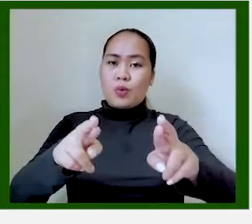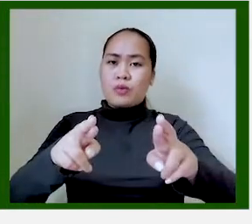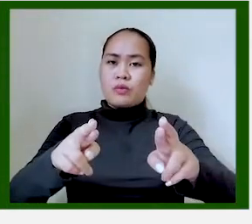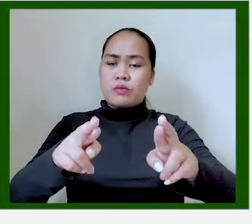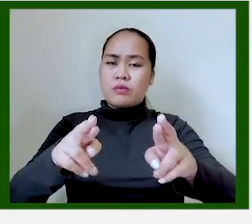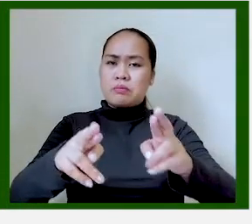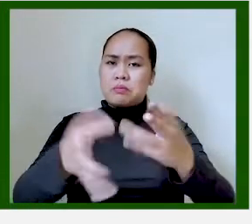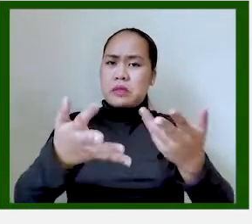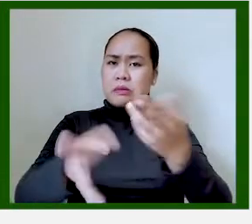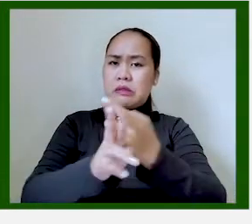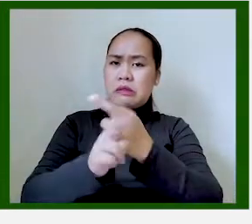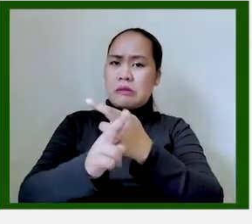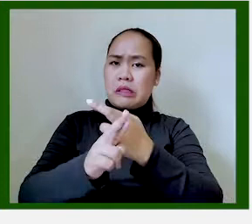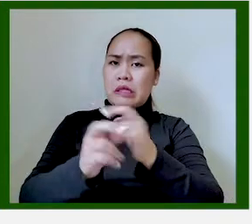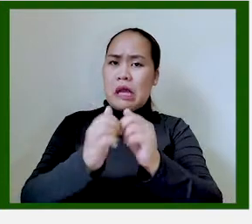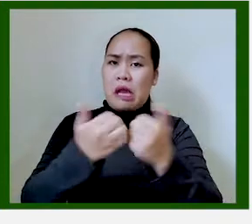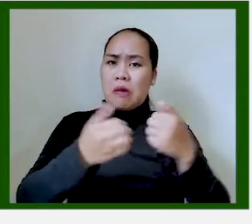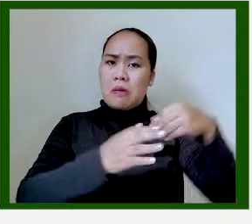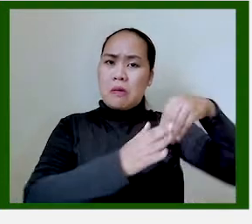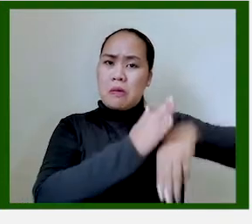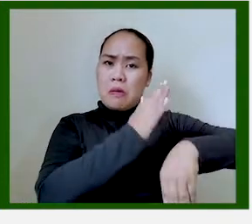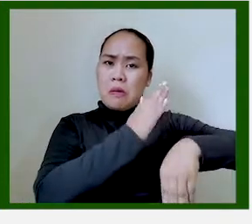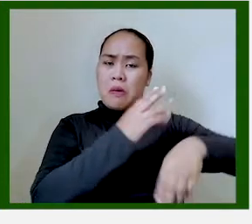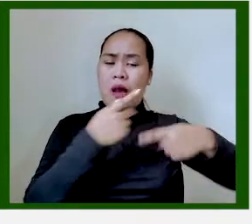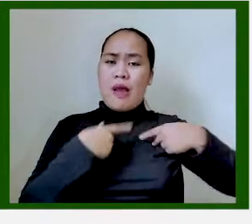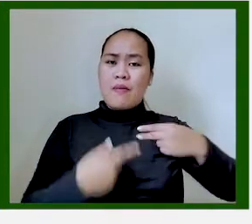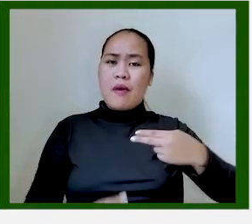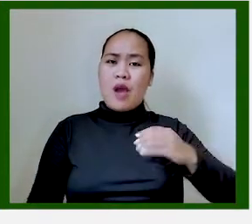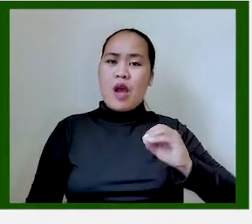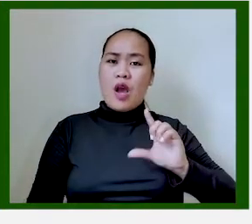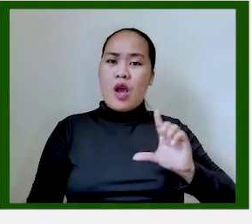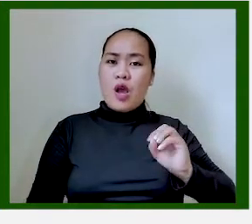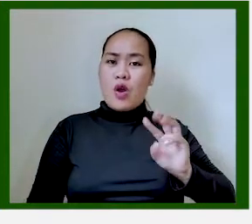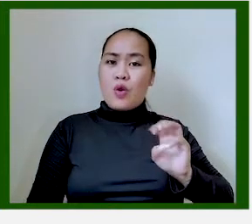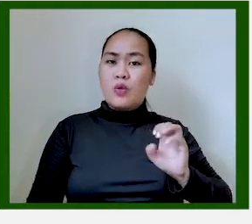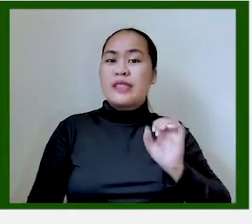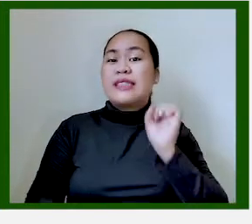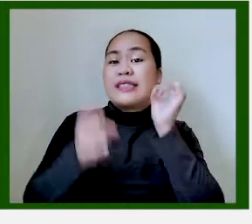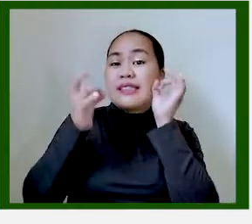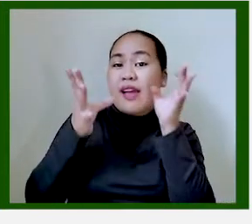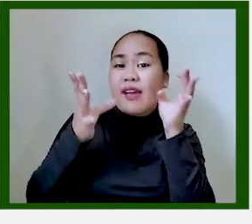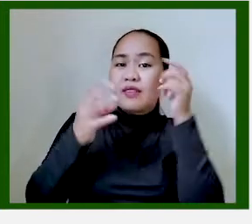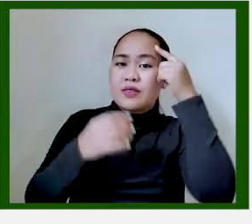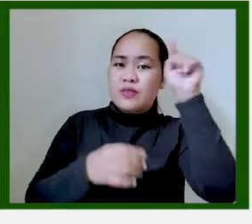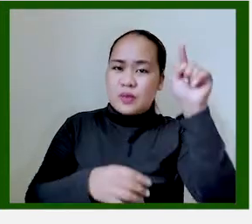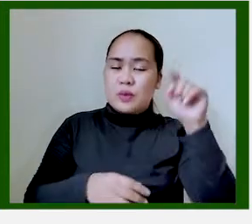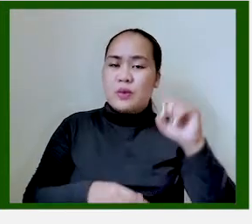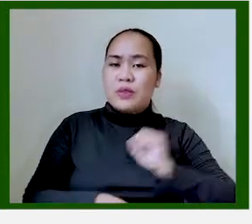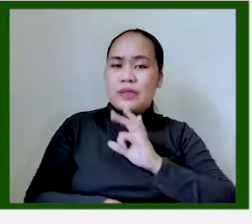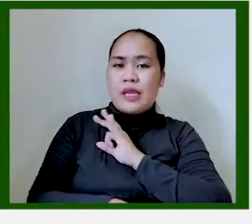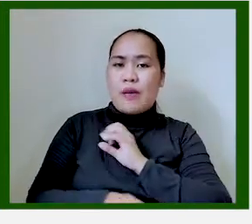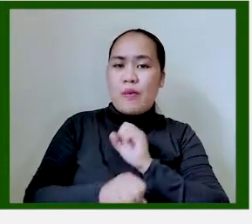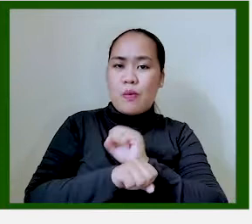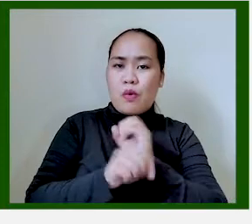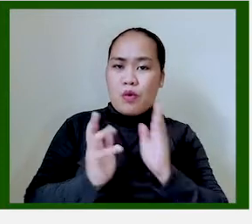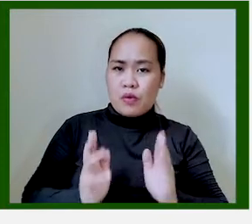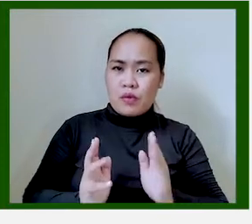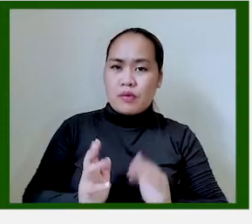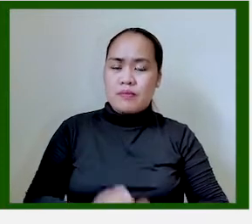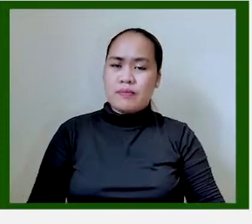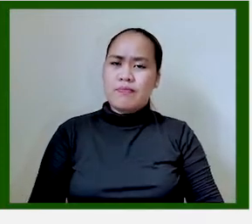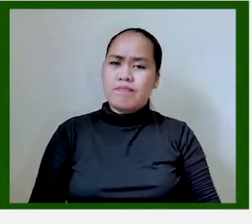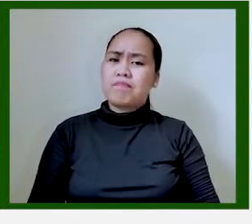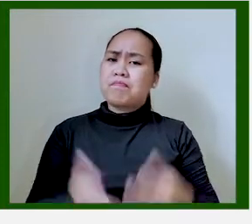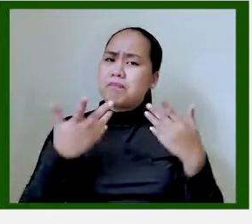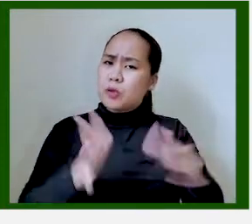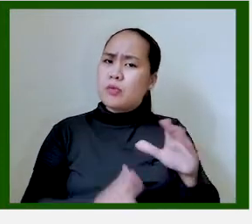kung may hollow area doon, delikado sa ating mga workers, no. So after their survey, no, awa ng Diyos, no, wala naman very severe,